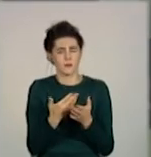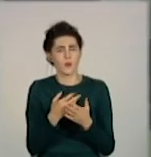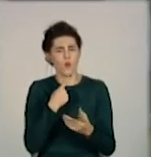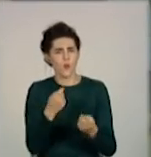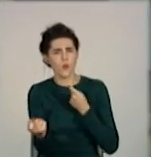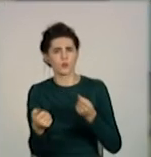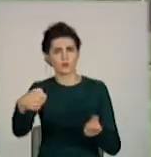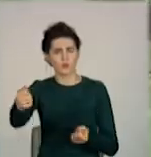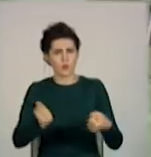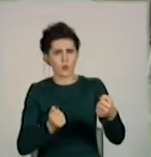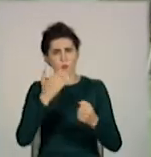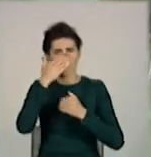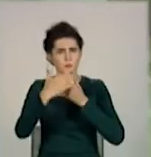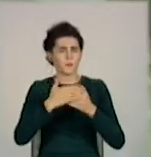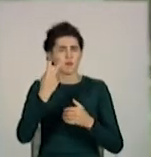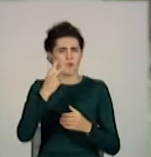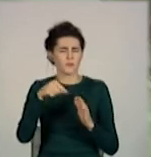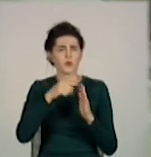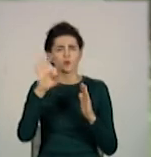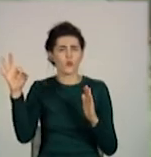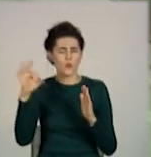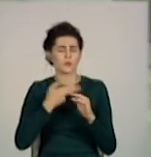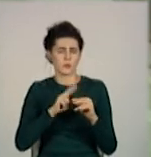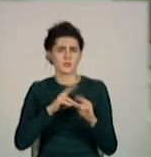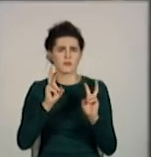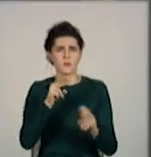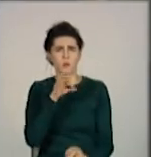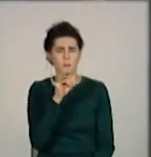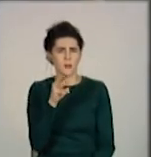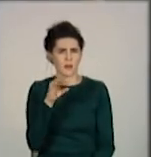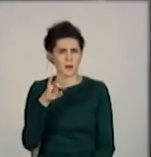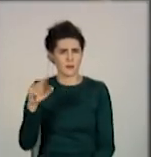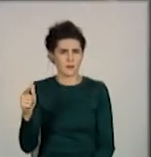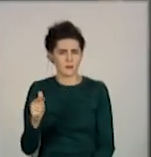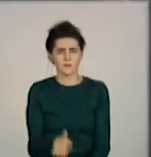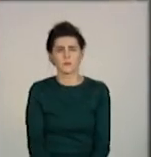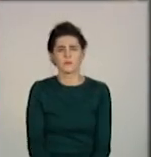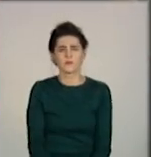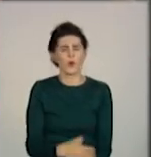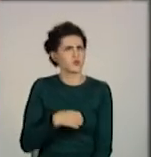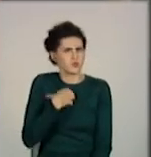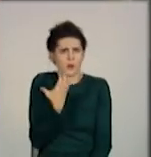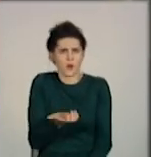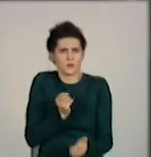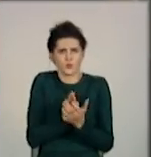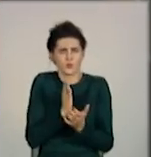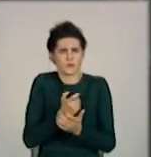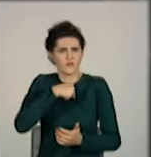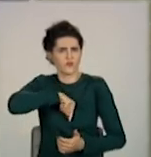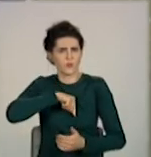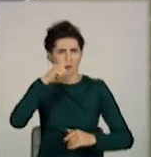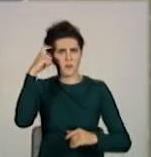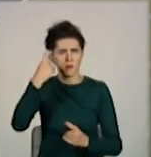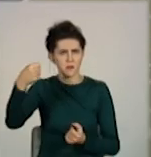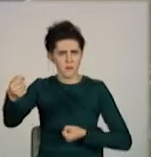від 0,2 до 0,4 проміле. Ужасне состояние. Нікому не советую їздити